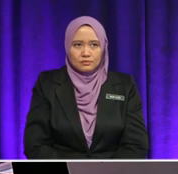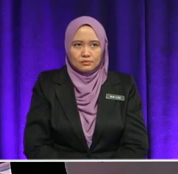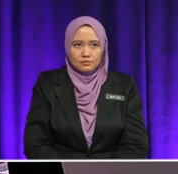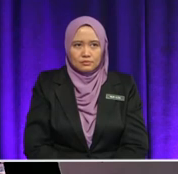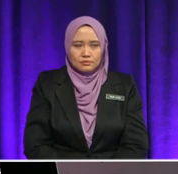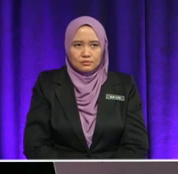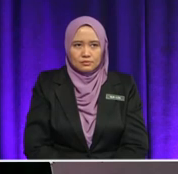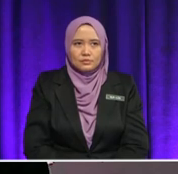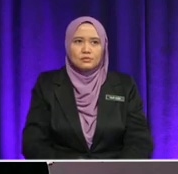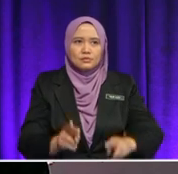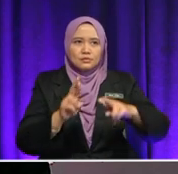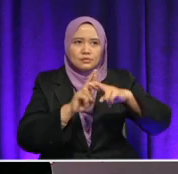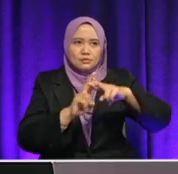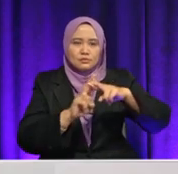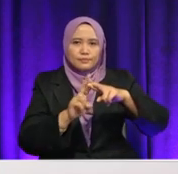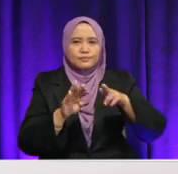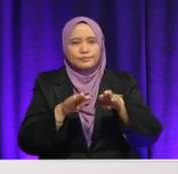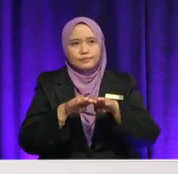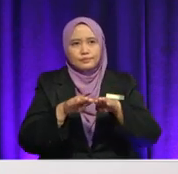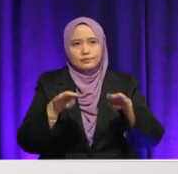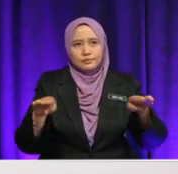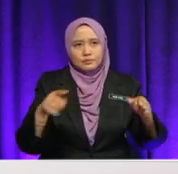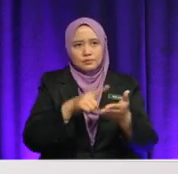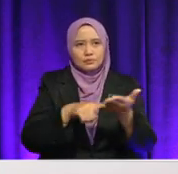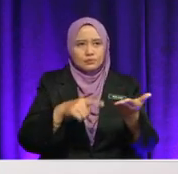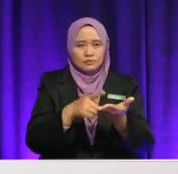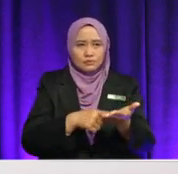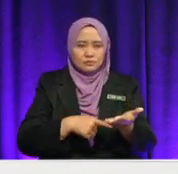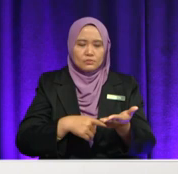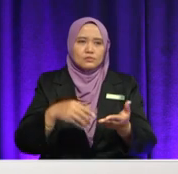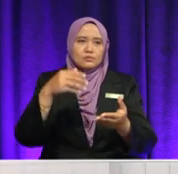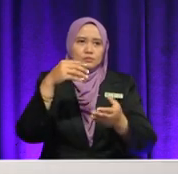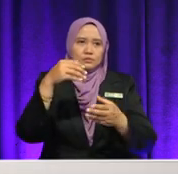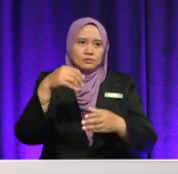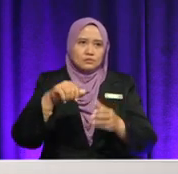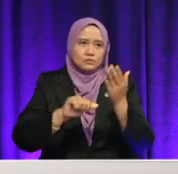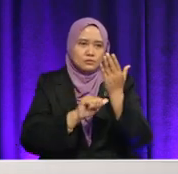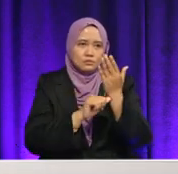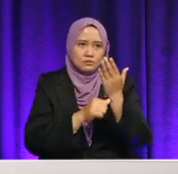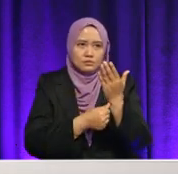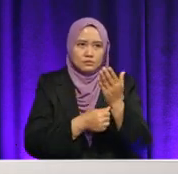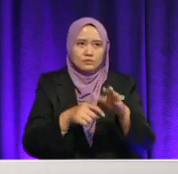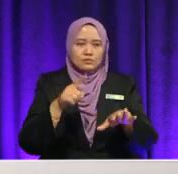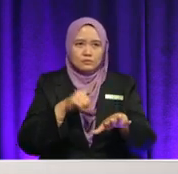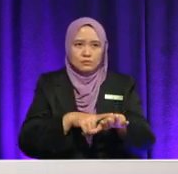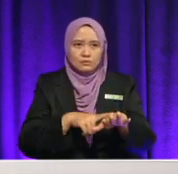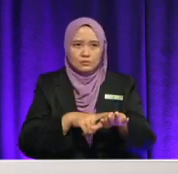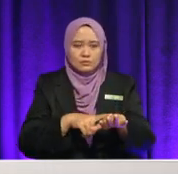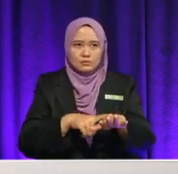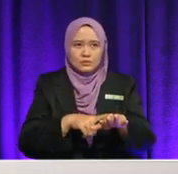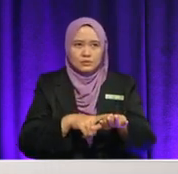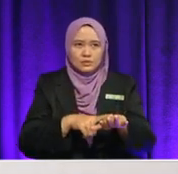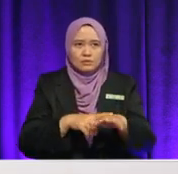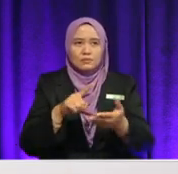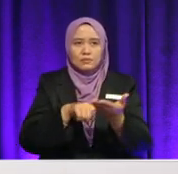secara ringkas ya bandingkan pihak awal yang berlaku di Sarawak dan Sabah Oke secara